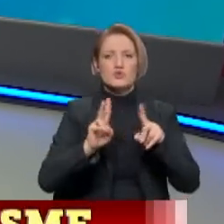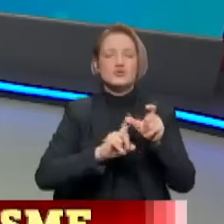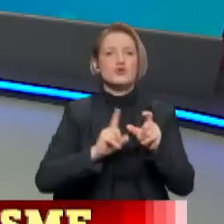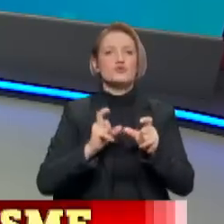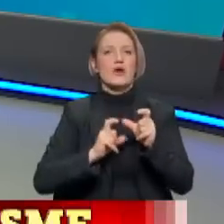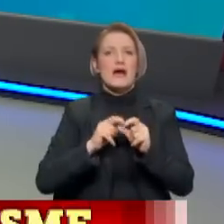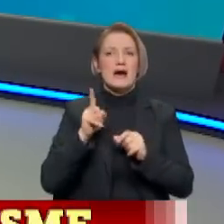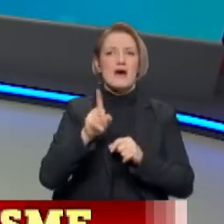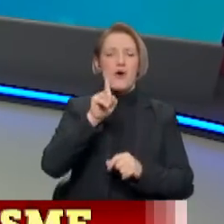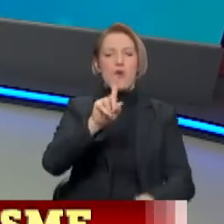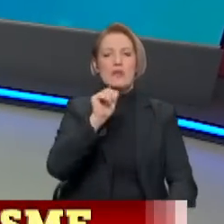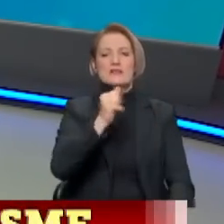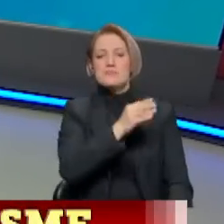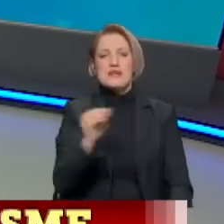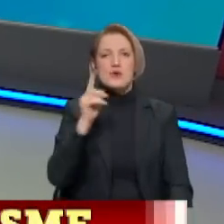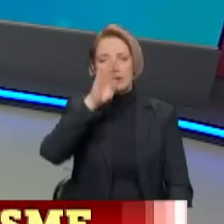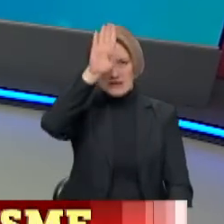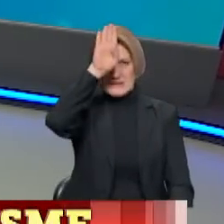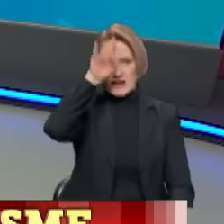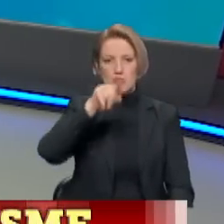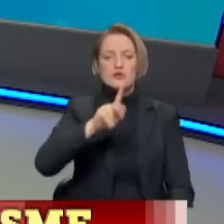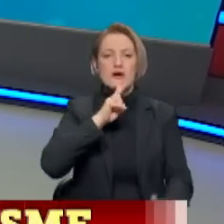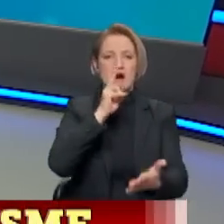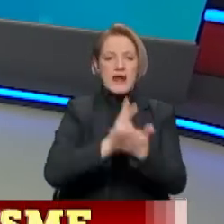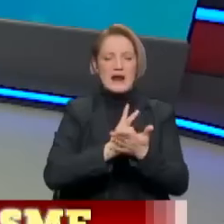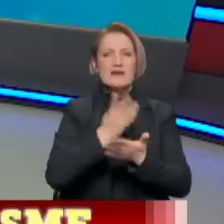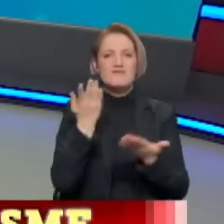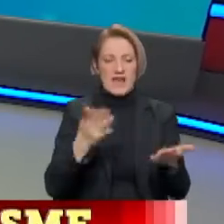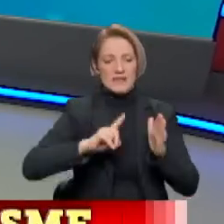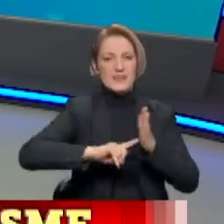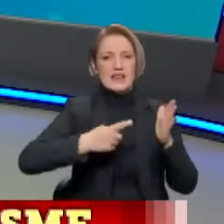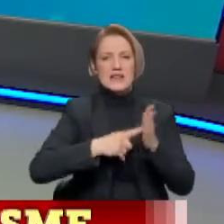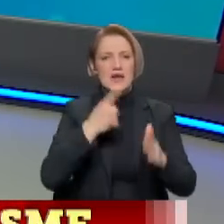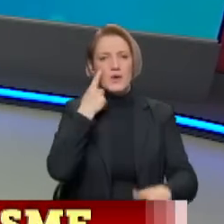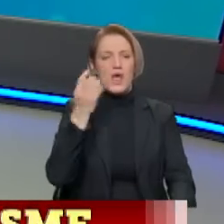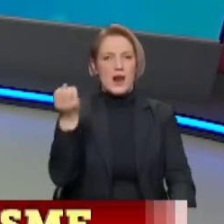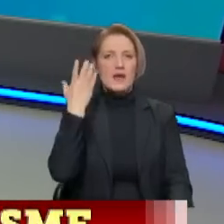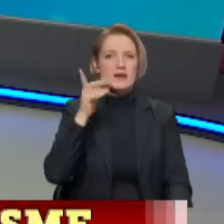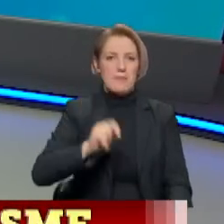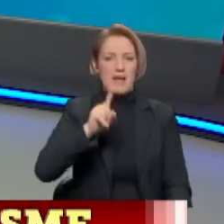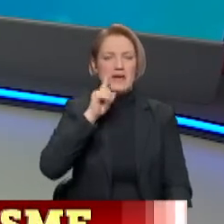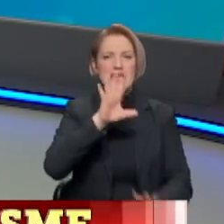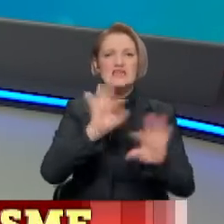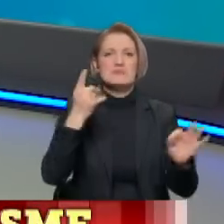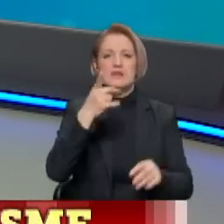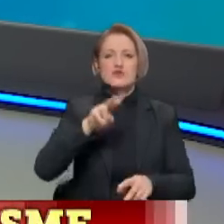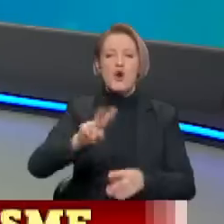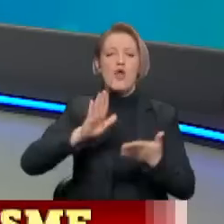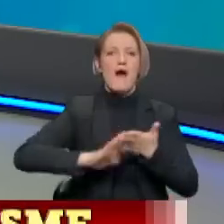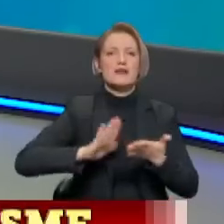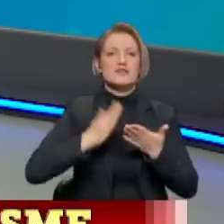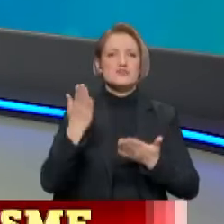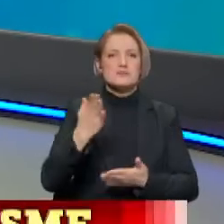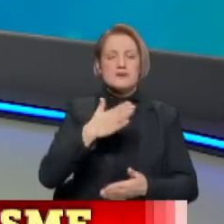Tunç Soyer de 16 milyon İstanbul'un iradesini ve somut delilleri göz ardı edenlere hiçbir yol